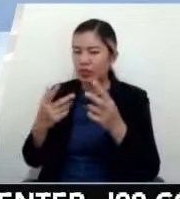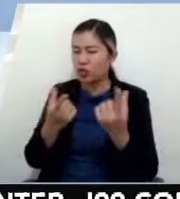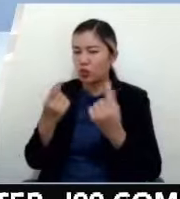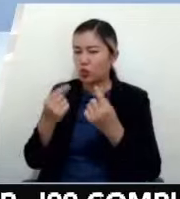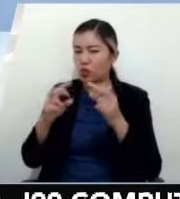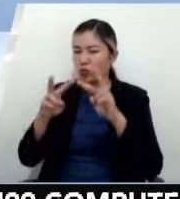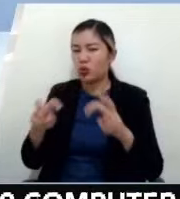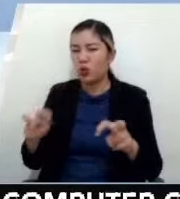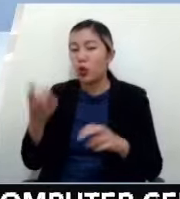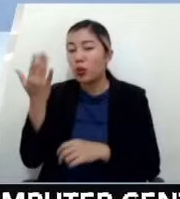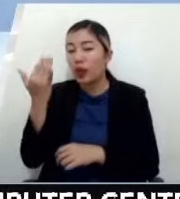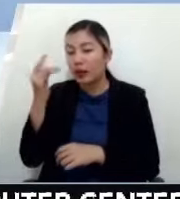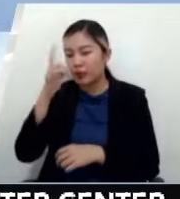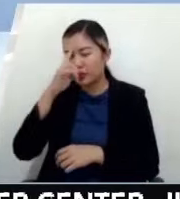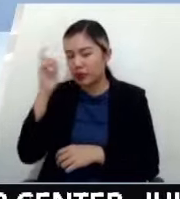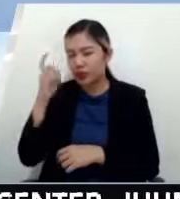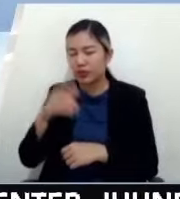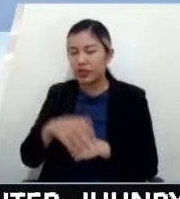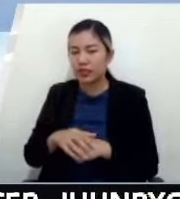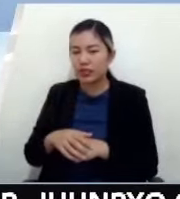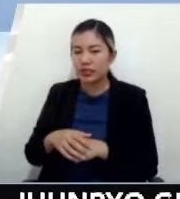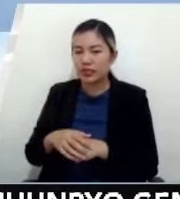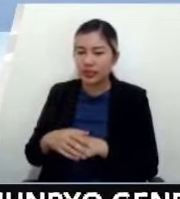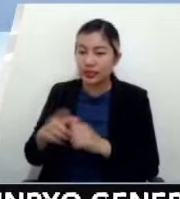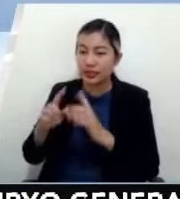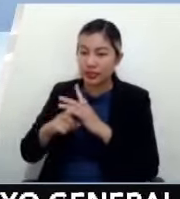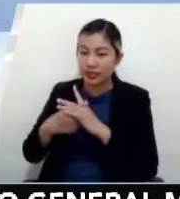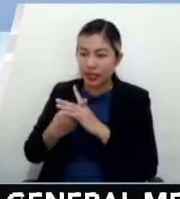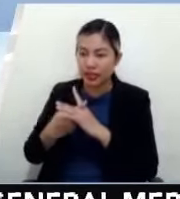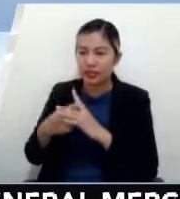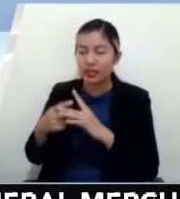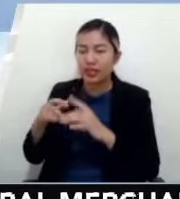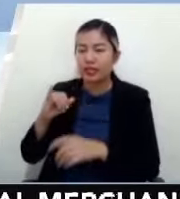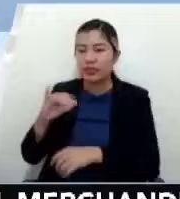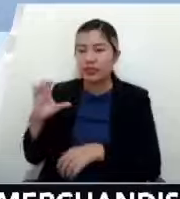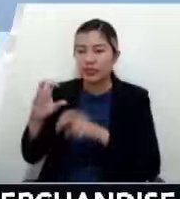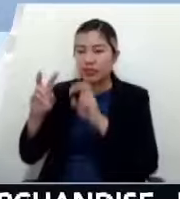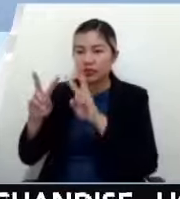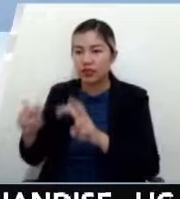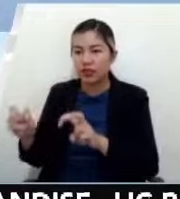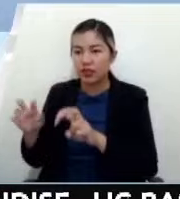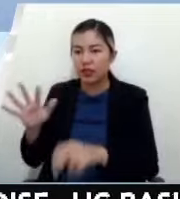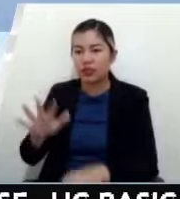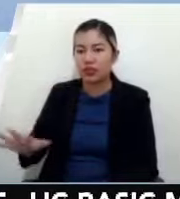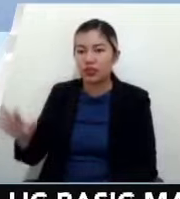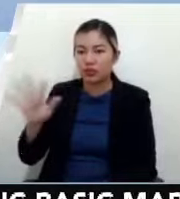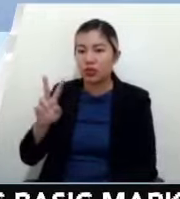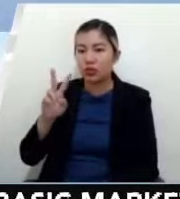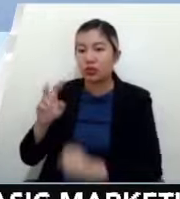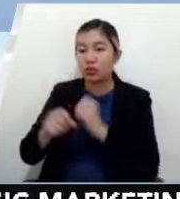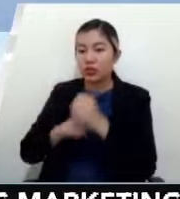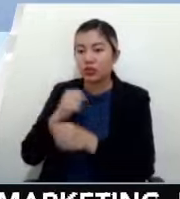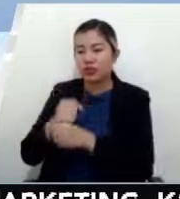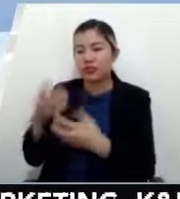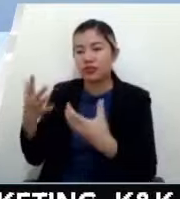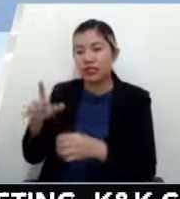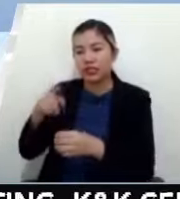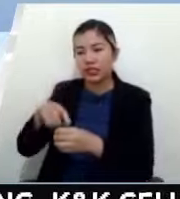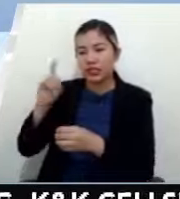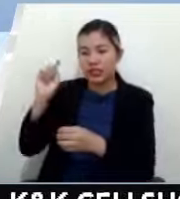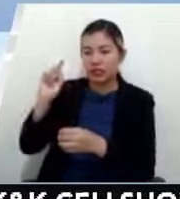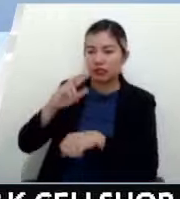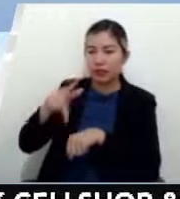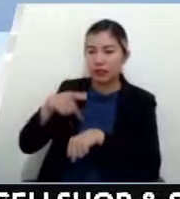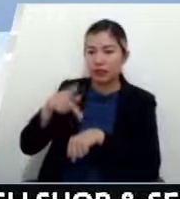kasi nng magsimula sila ng kanilang investigation ay mahigit dalawang taon na tayong nakapag withdraw from the Rome